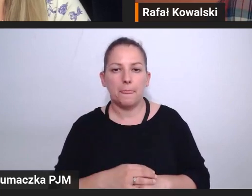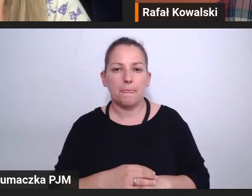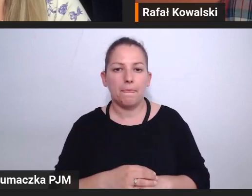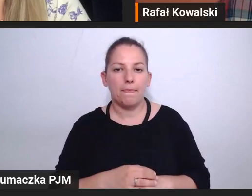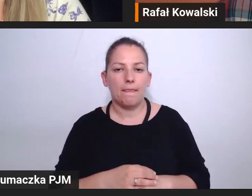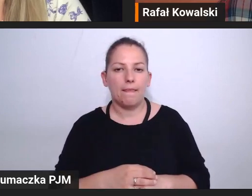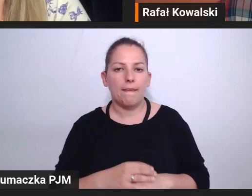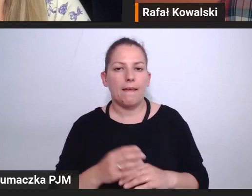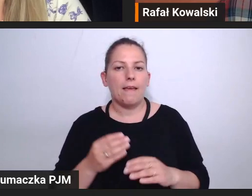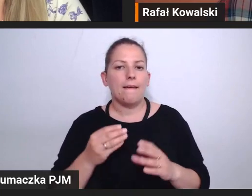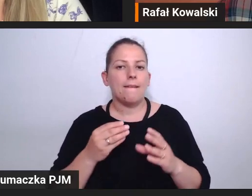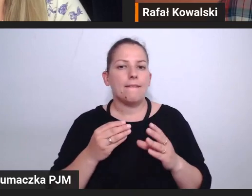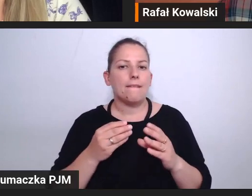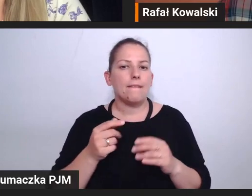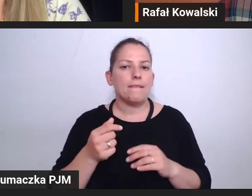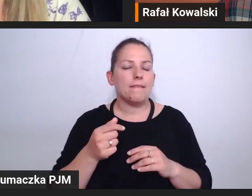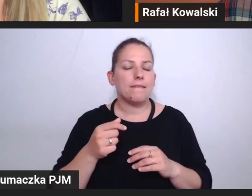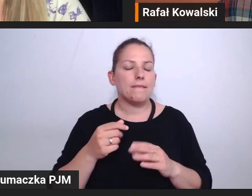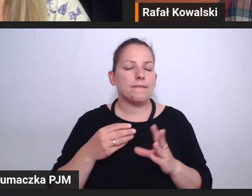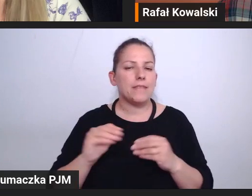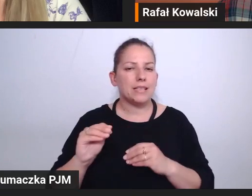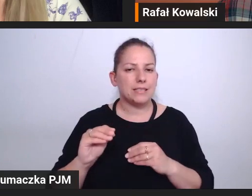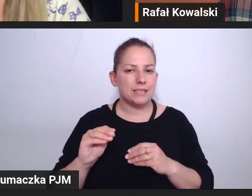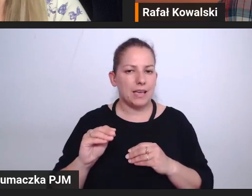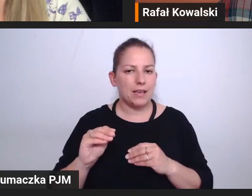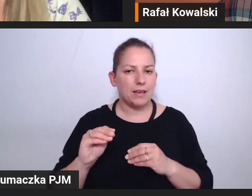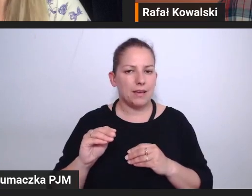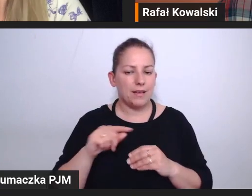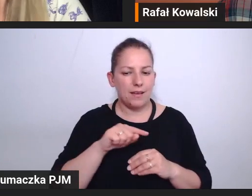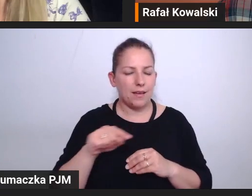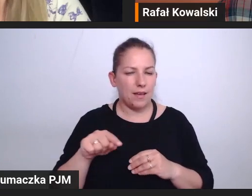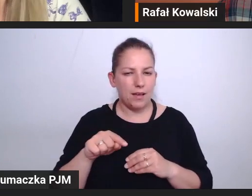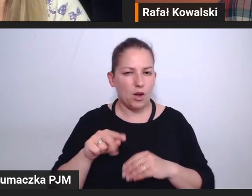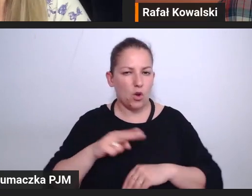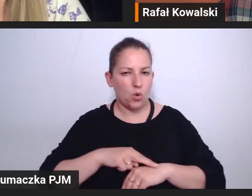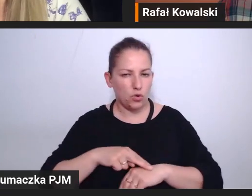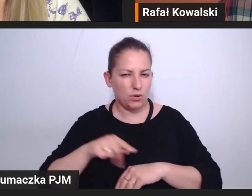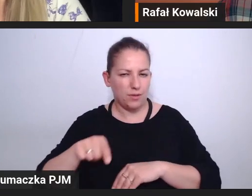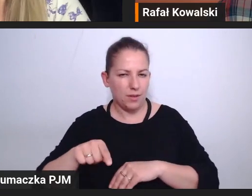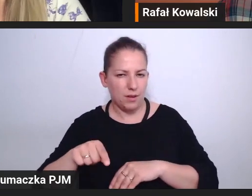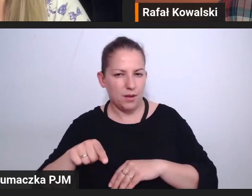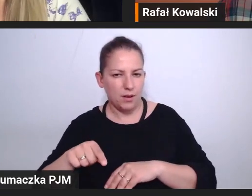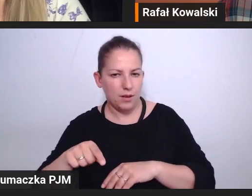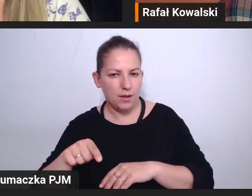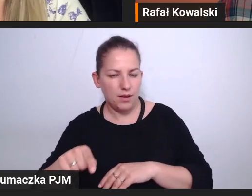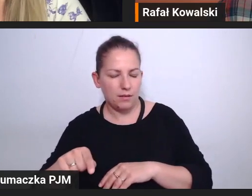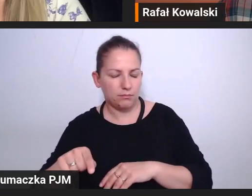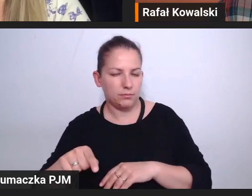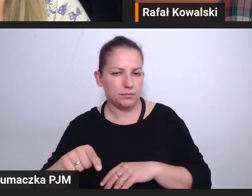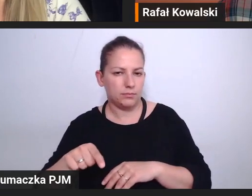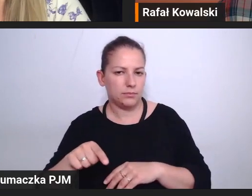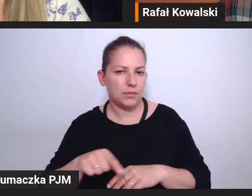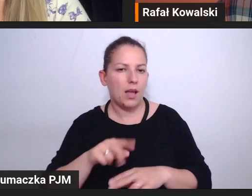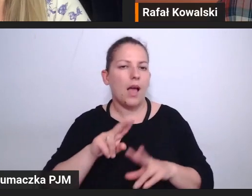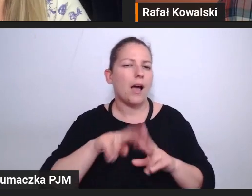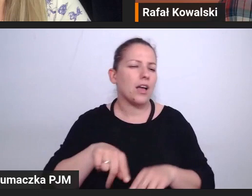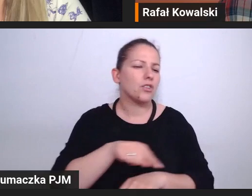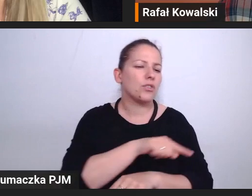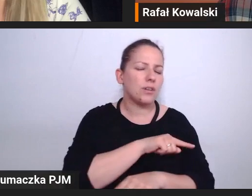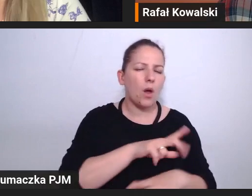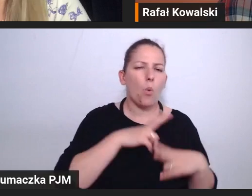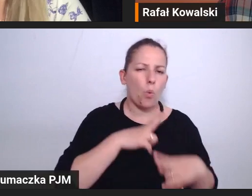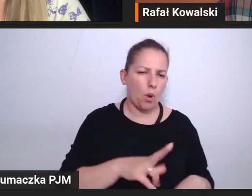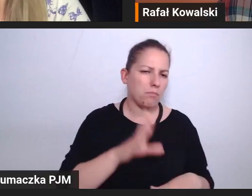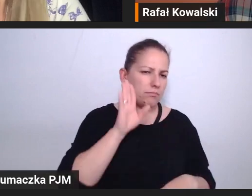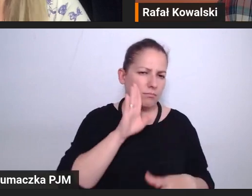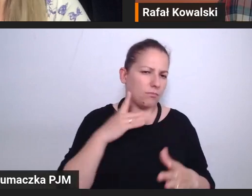rośnie wymiar tylko jednego rodzaju z tych urlopów. Wszystkie pozostałe, jeśli chodzi o sam wymiar, pozostają takie, jakie